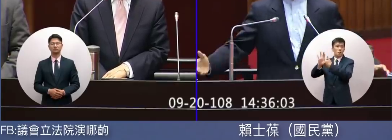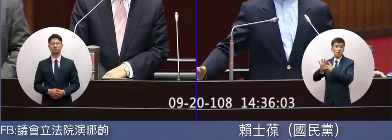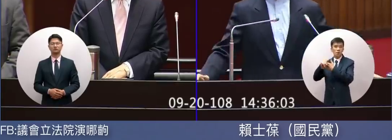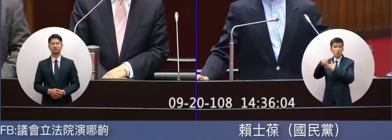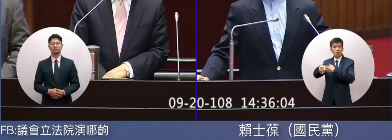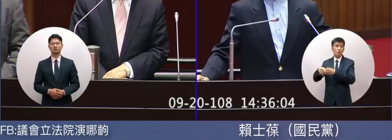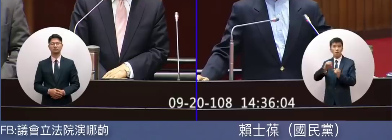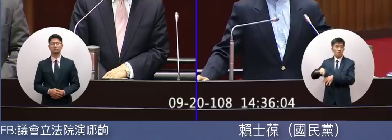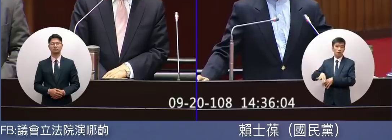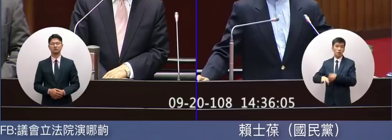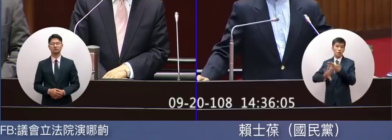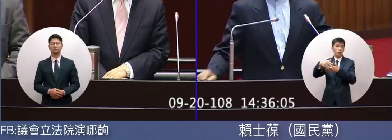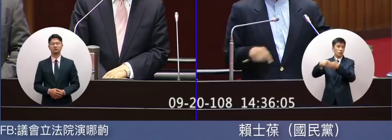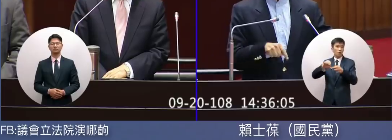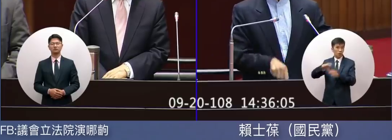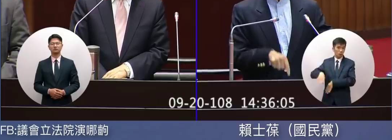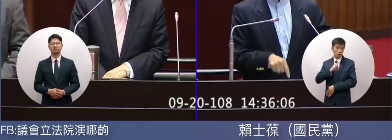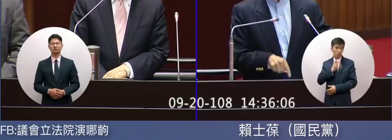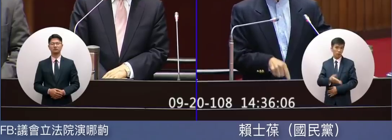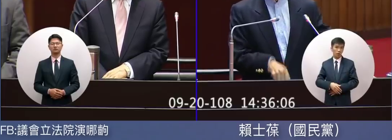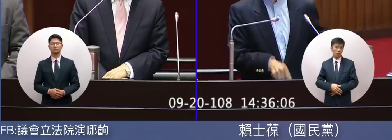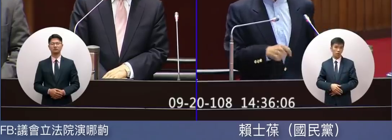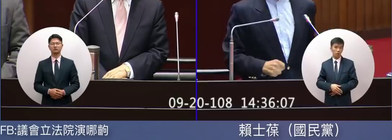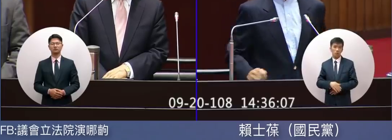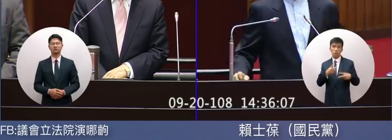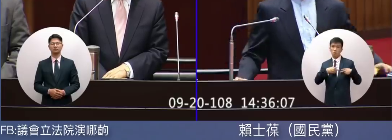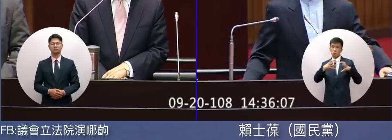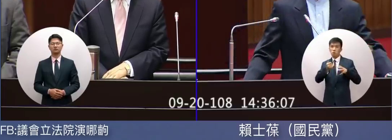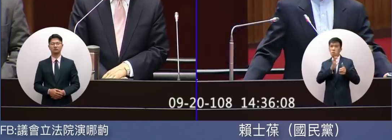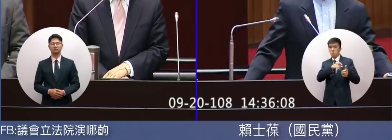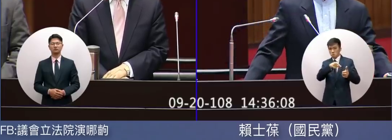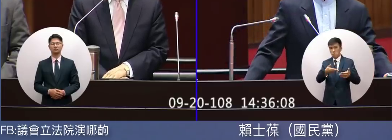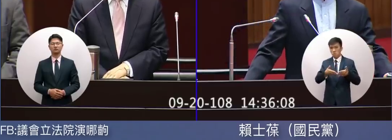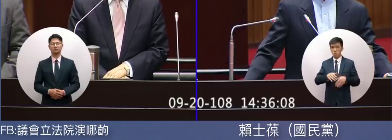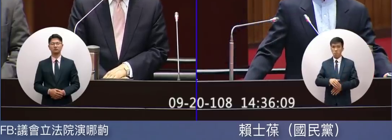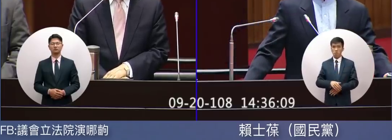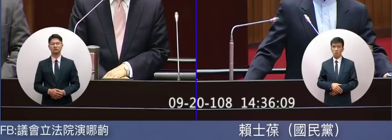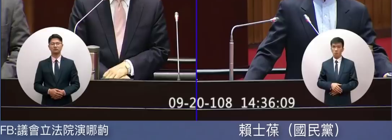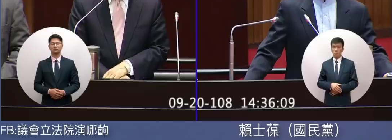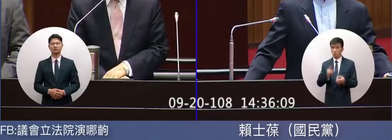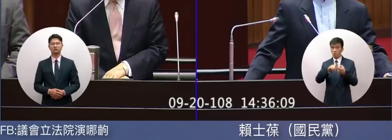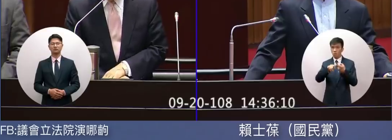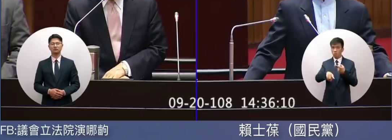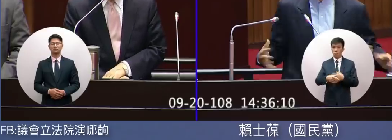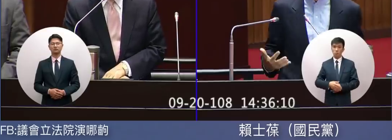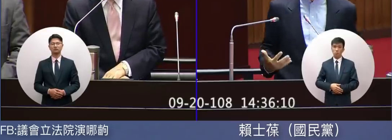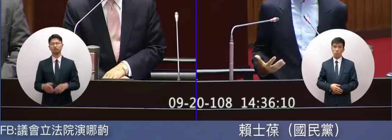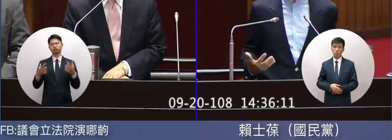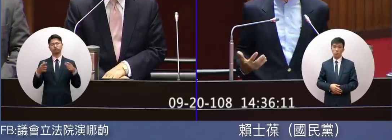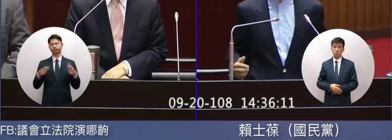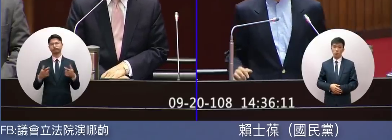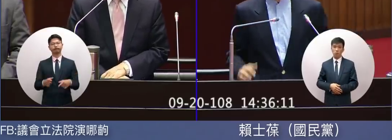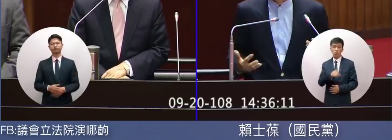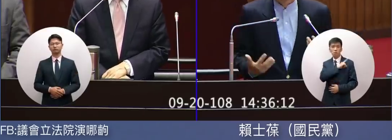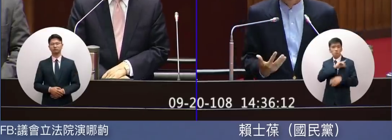牺牲我们的外交空间，蔡英文总统要被谴责啊！是不是安尼？ 不是。 检讨